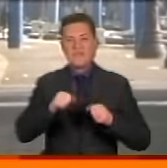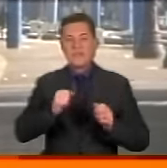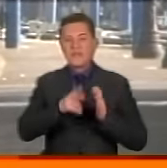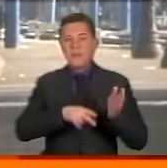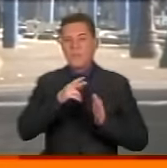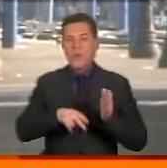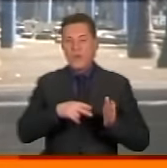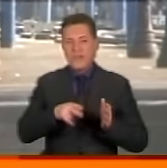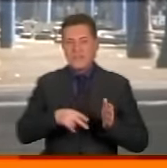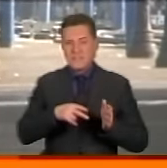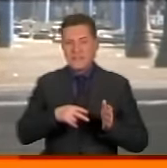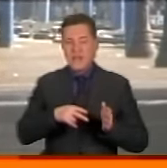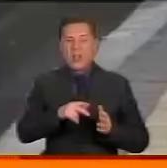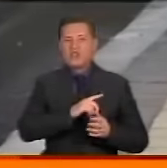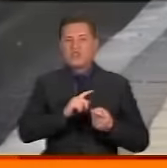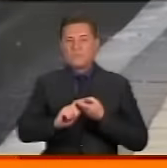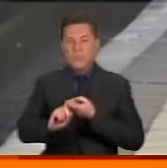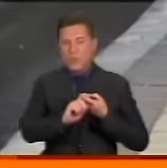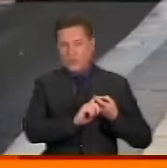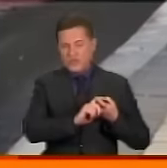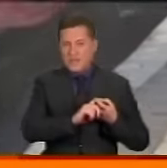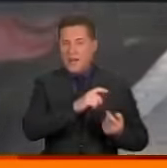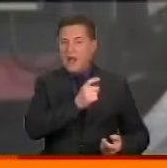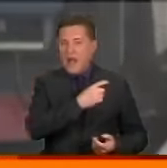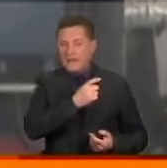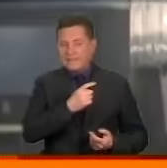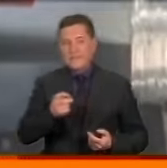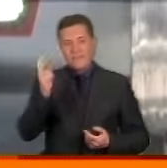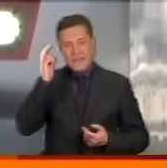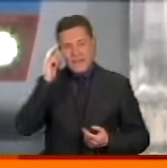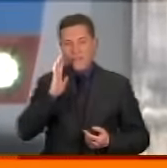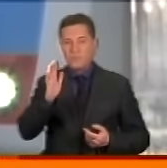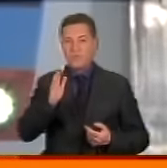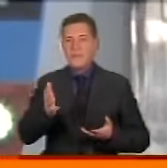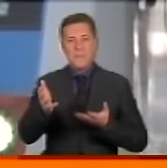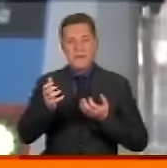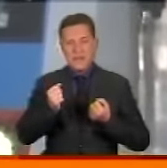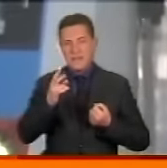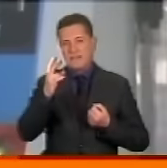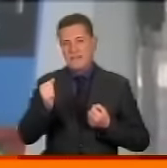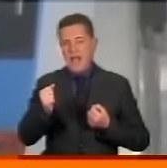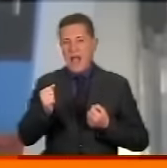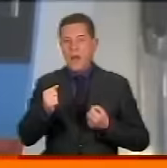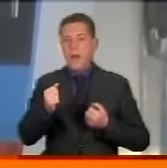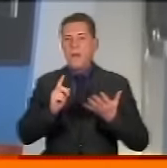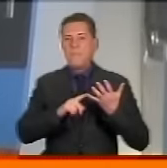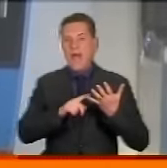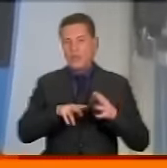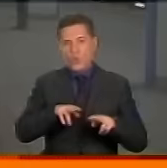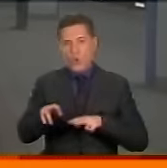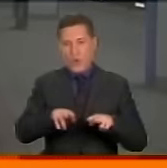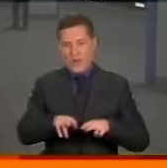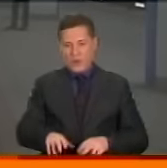поїзд «Інтерсіті» з сполученням Харків-Київ буде прийнятий на 5-ту